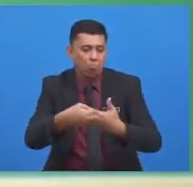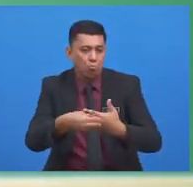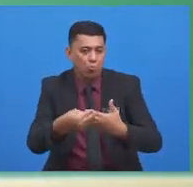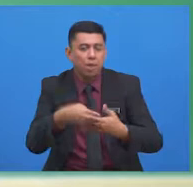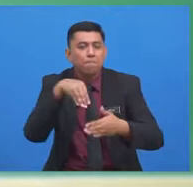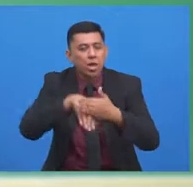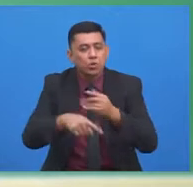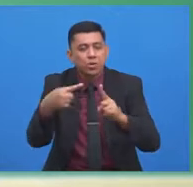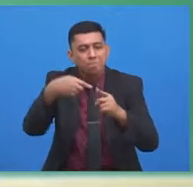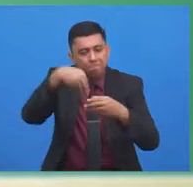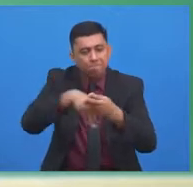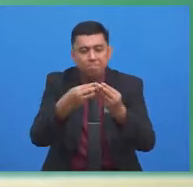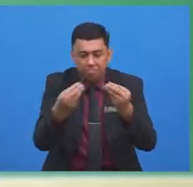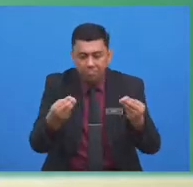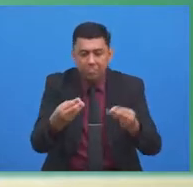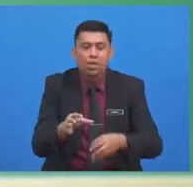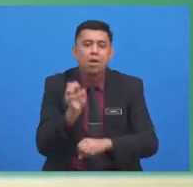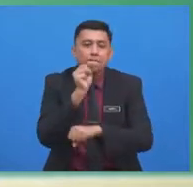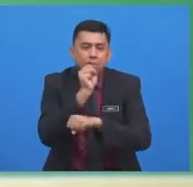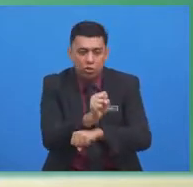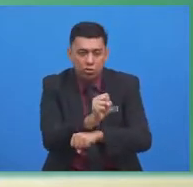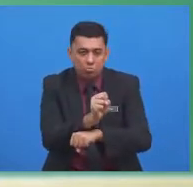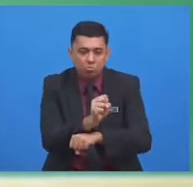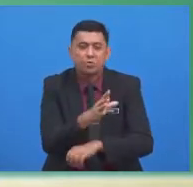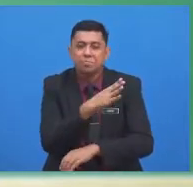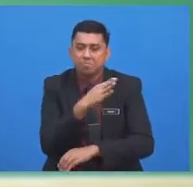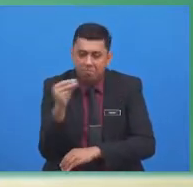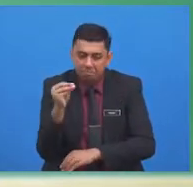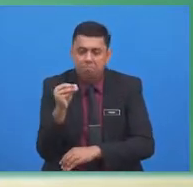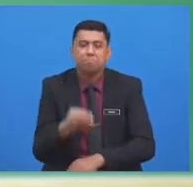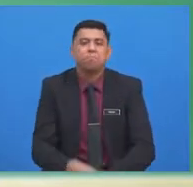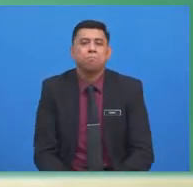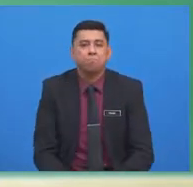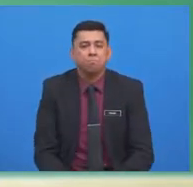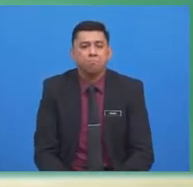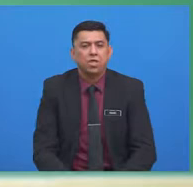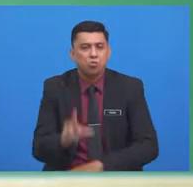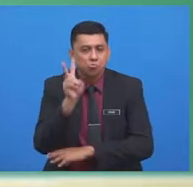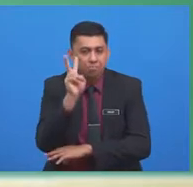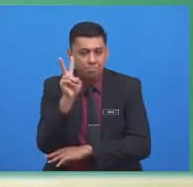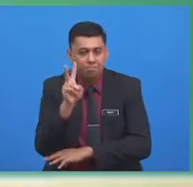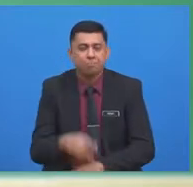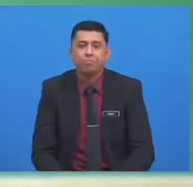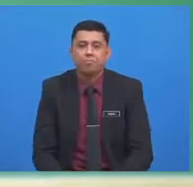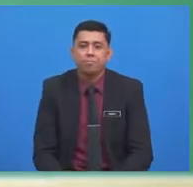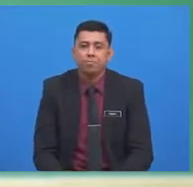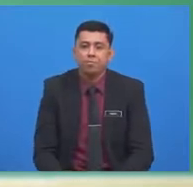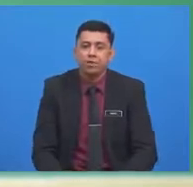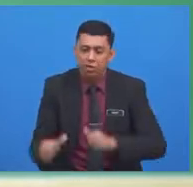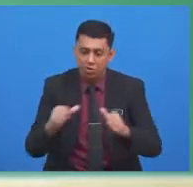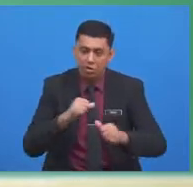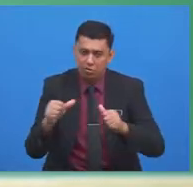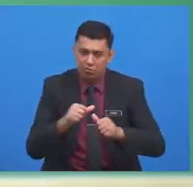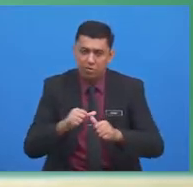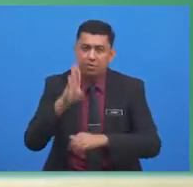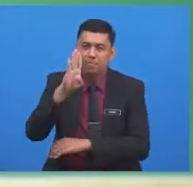dalam tanah dan batuan akan mudah tersepai. Kedua, faktor aktiviti